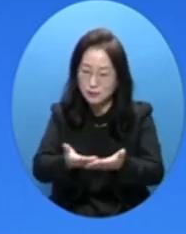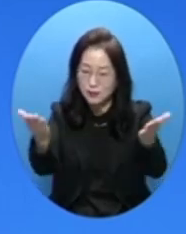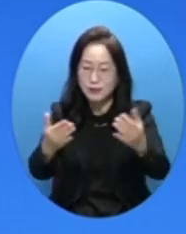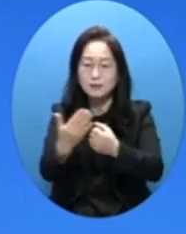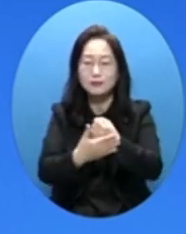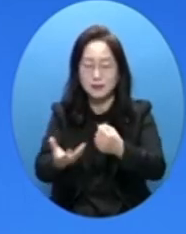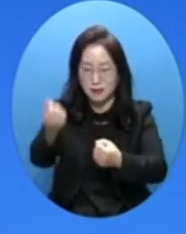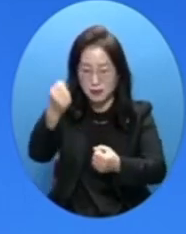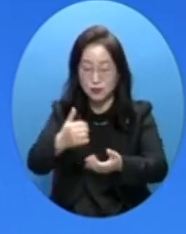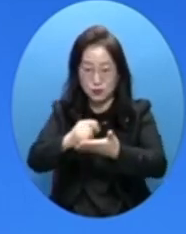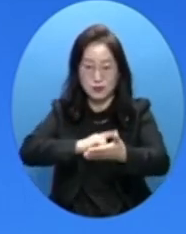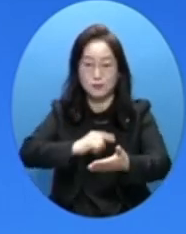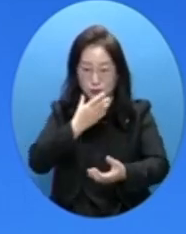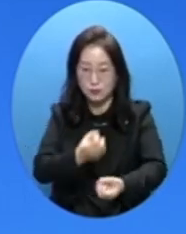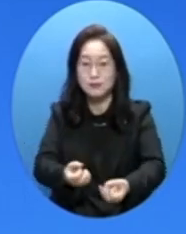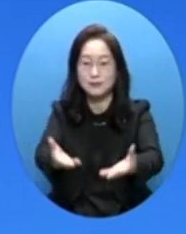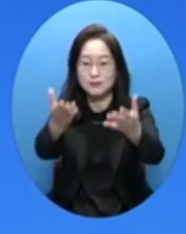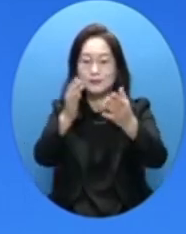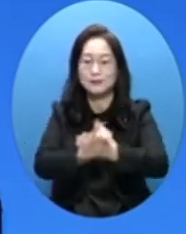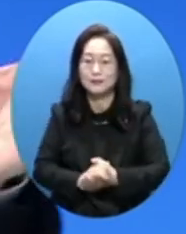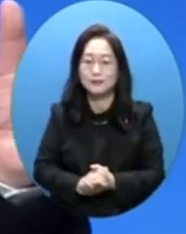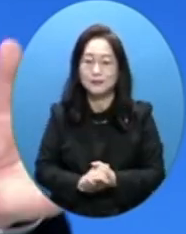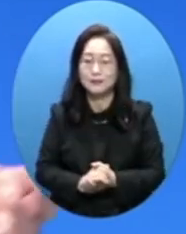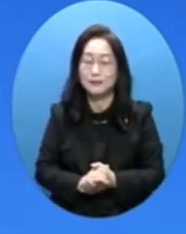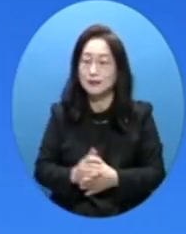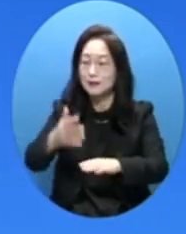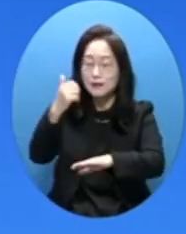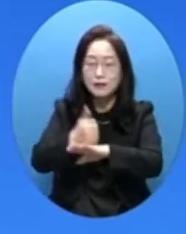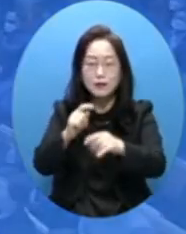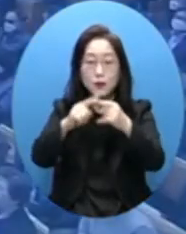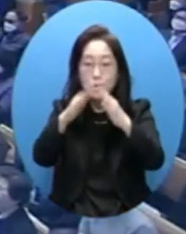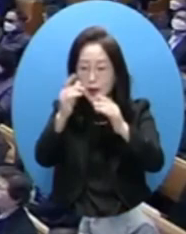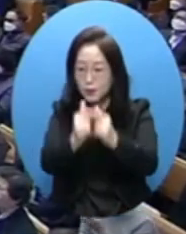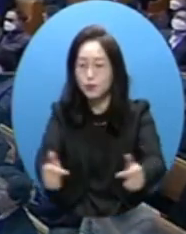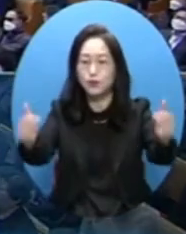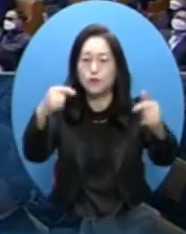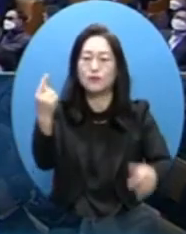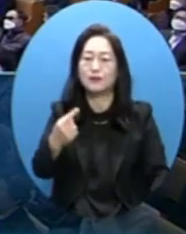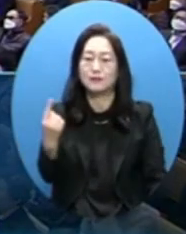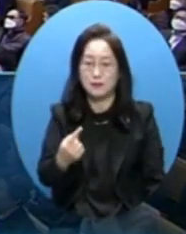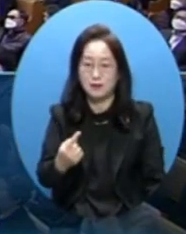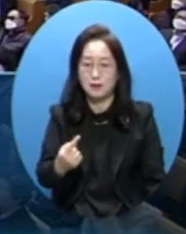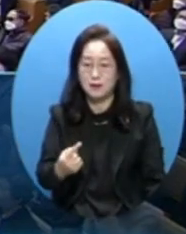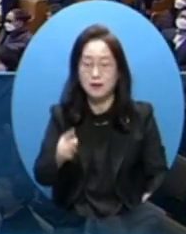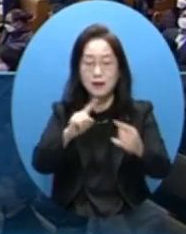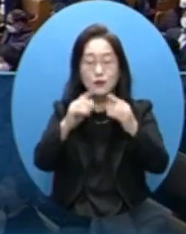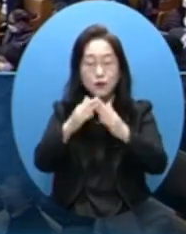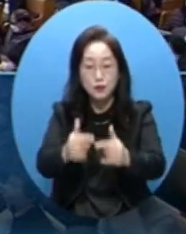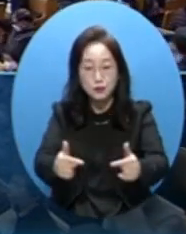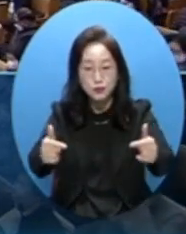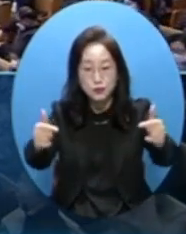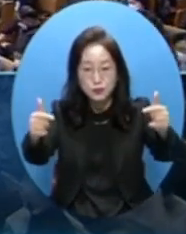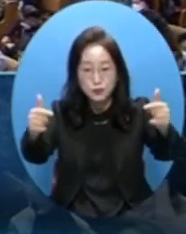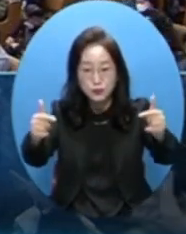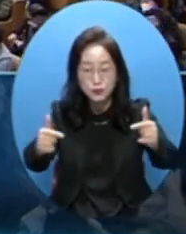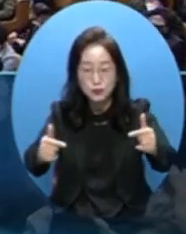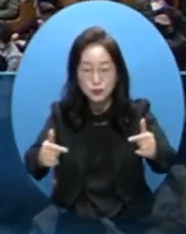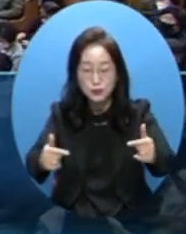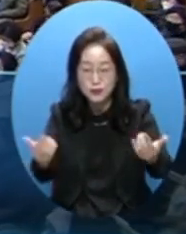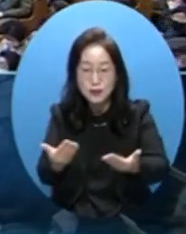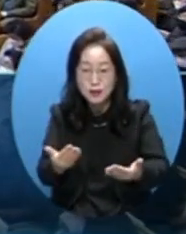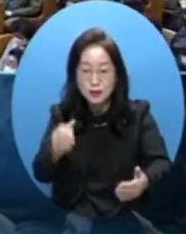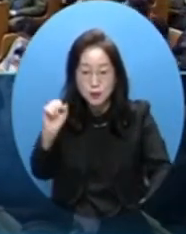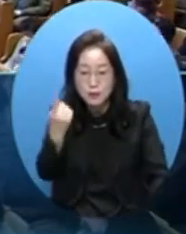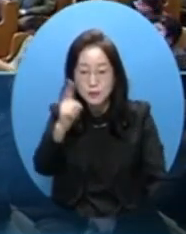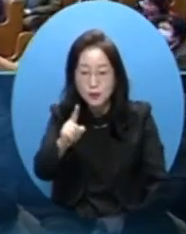넘쳐나기를 주님의 이름으로 축원합니다. 그 결과 교회가 부흥하게 되는 것입니다. 교회의 부흥의 역사는 성령 충만의 결과로 다가오는